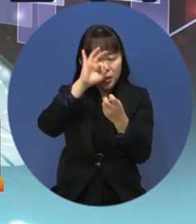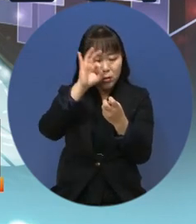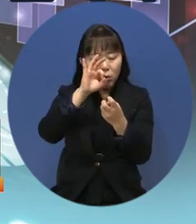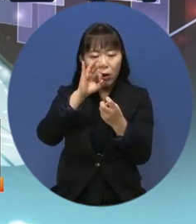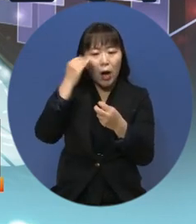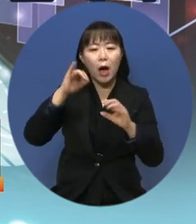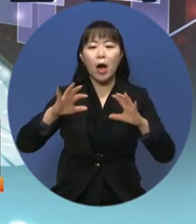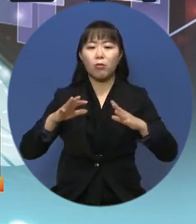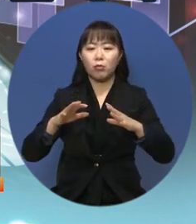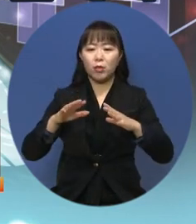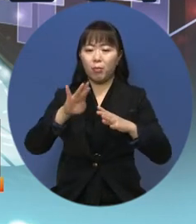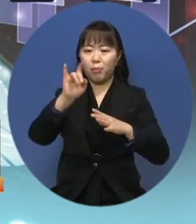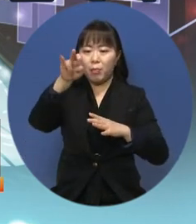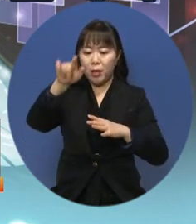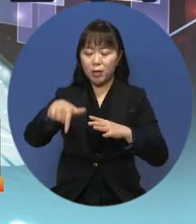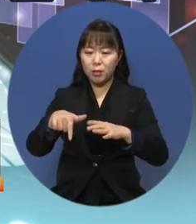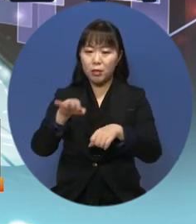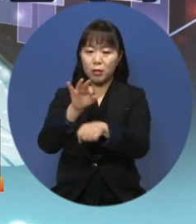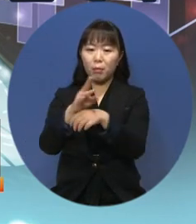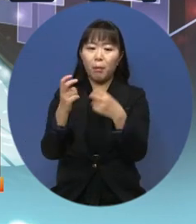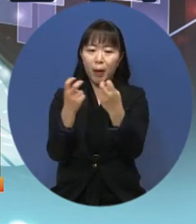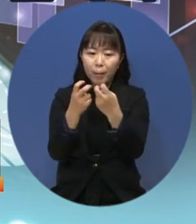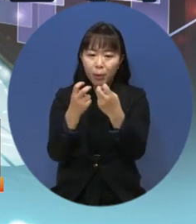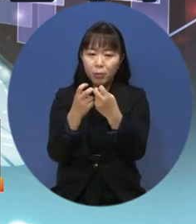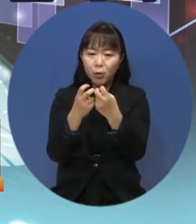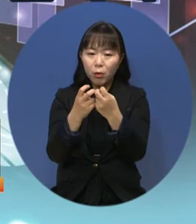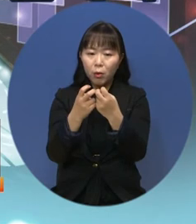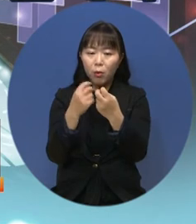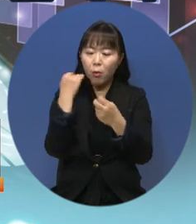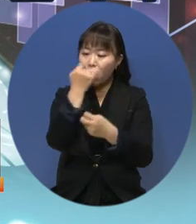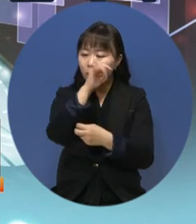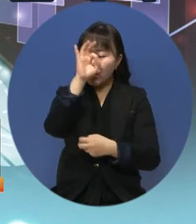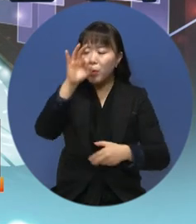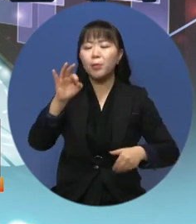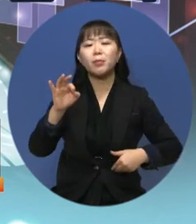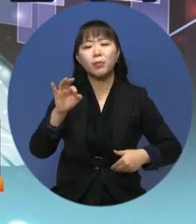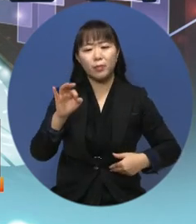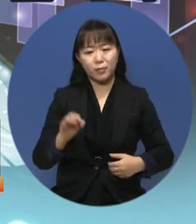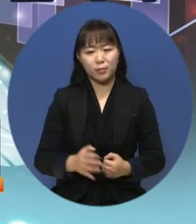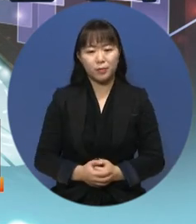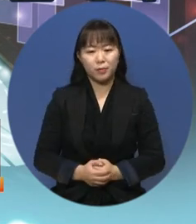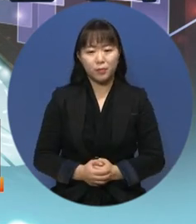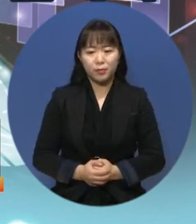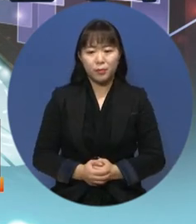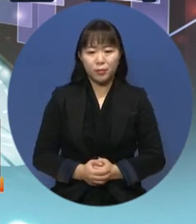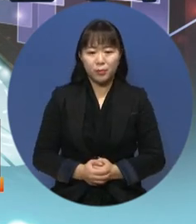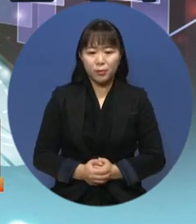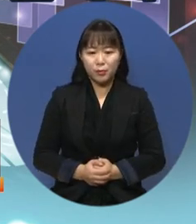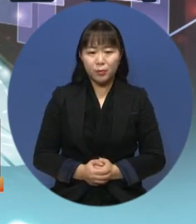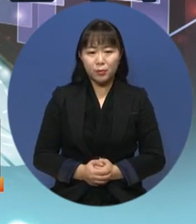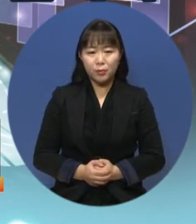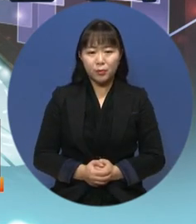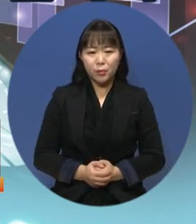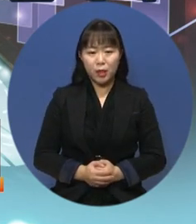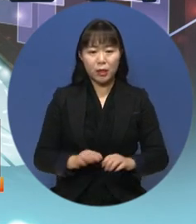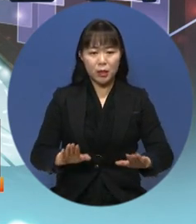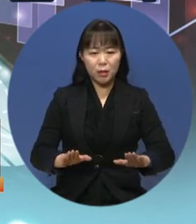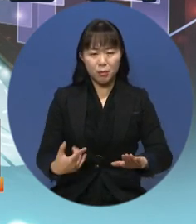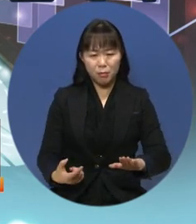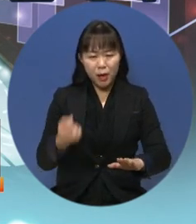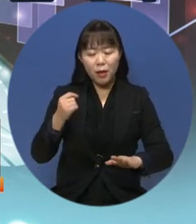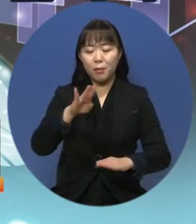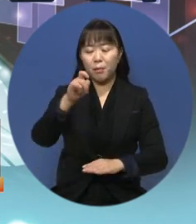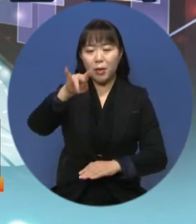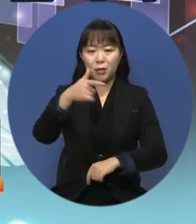국산 백신 구매 방법도 검토해볼 수 있지 않습니까 지금은 하루 빨리